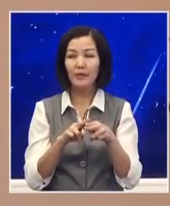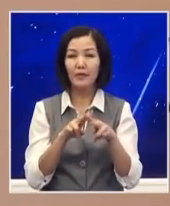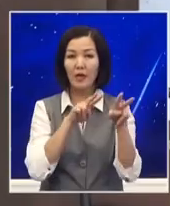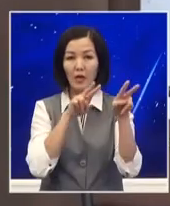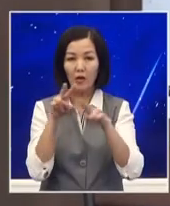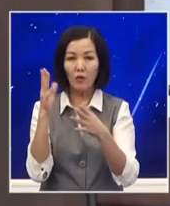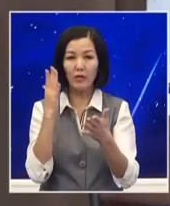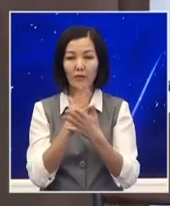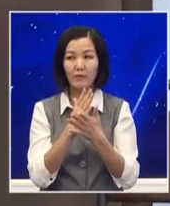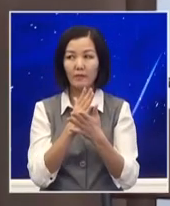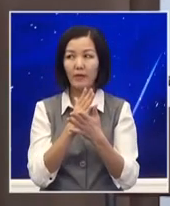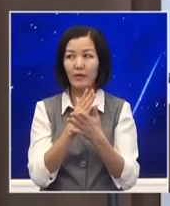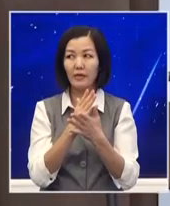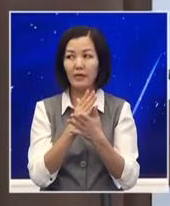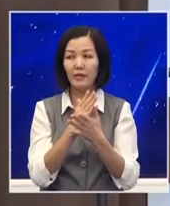қарауылдарымыз бар.